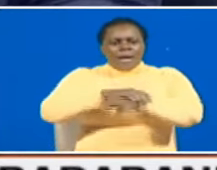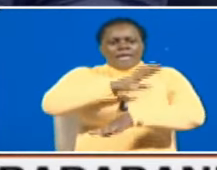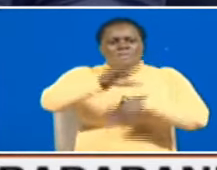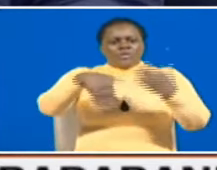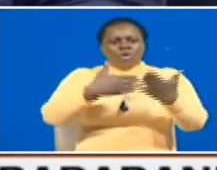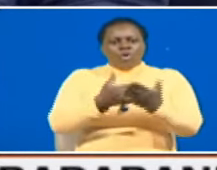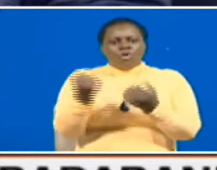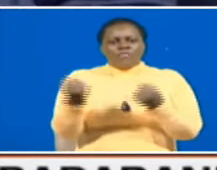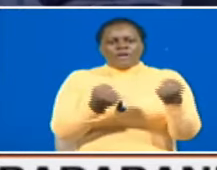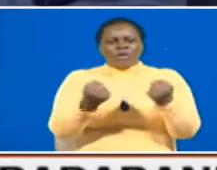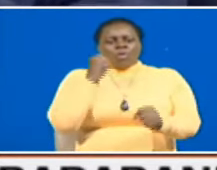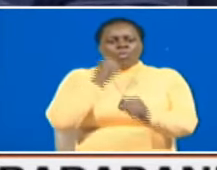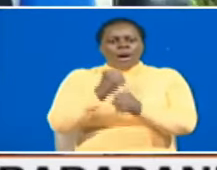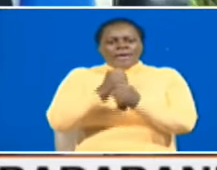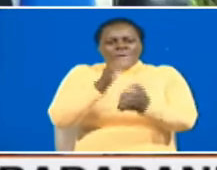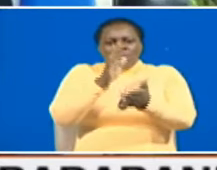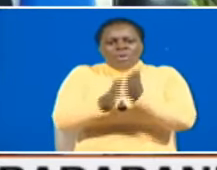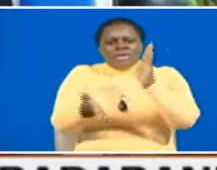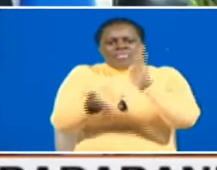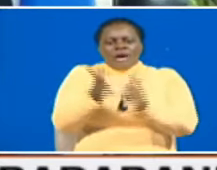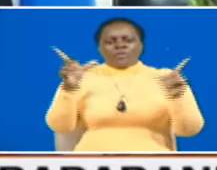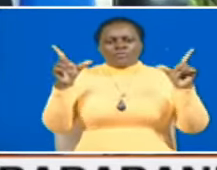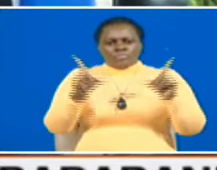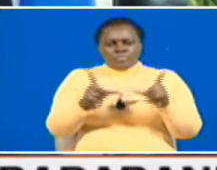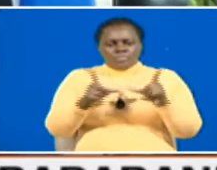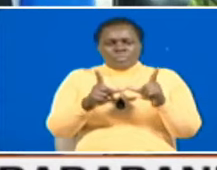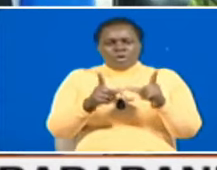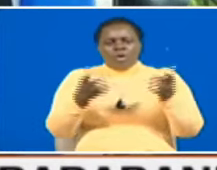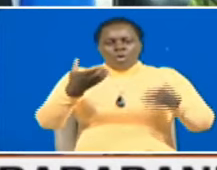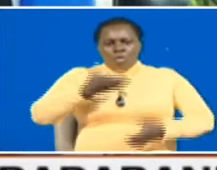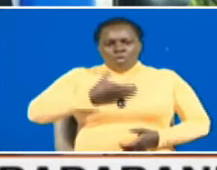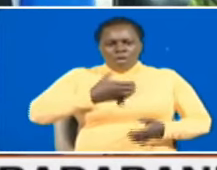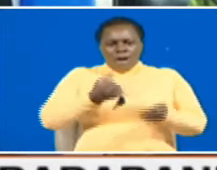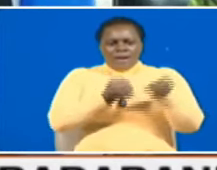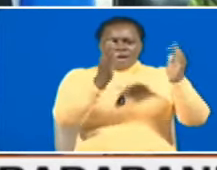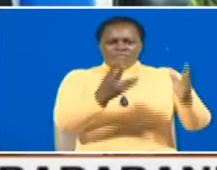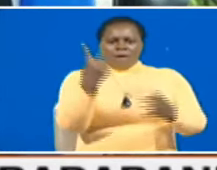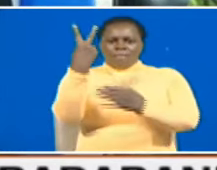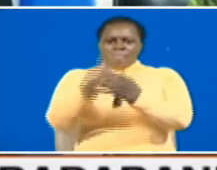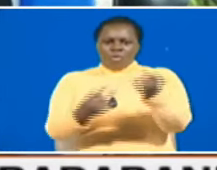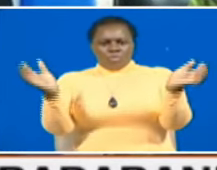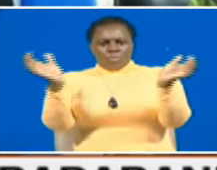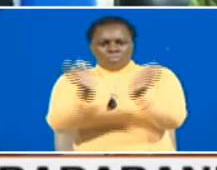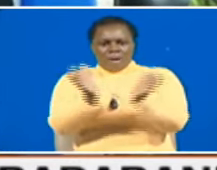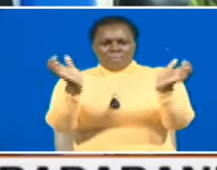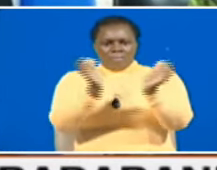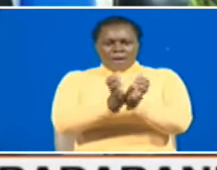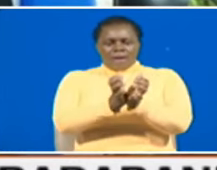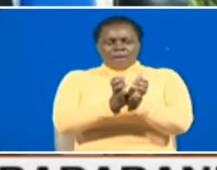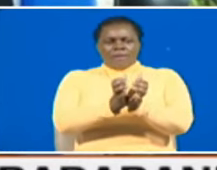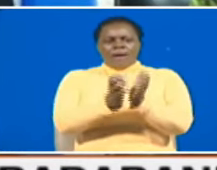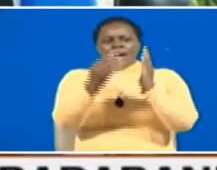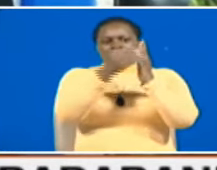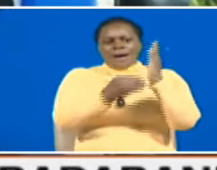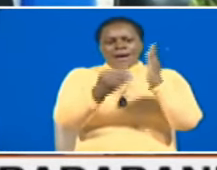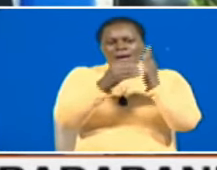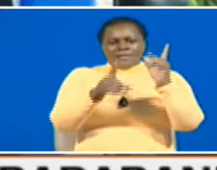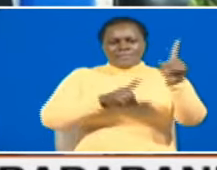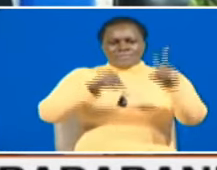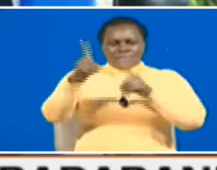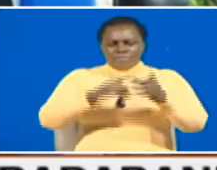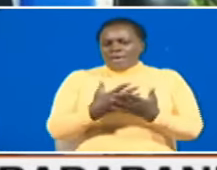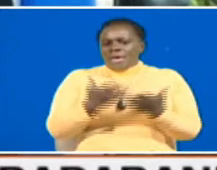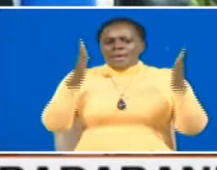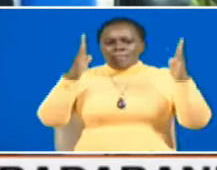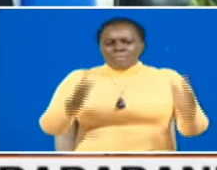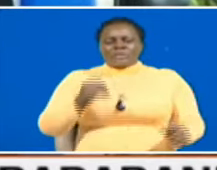vehicles operating without required license, charge the owner and driver in line with the Traffic Act.